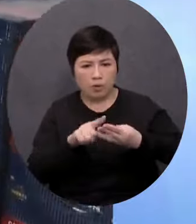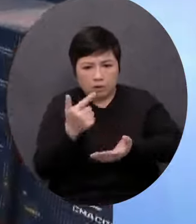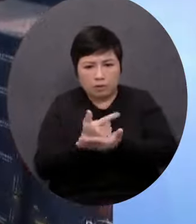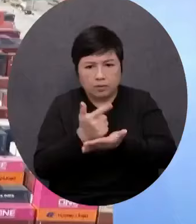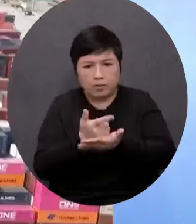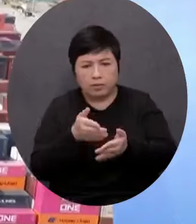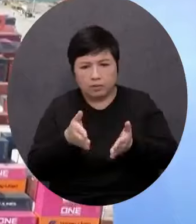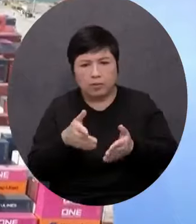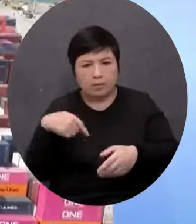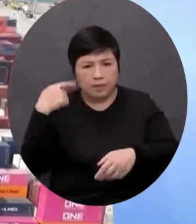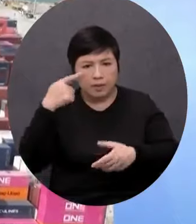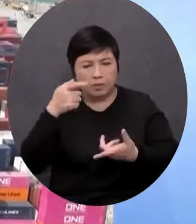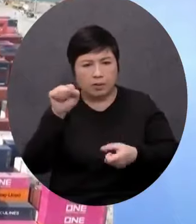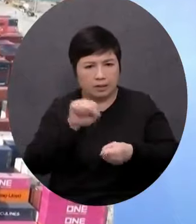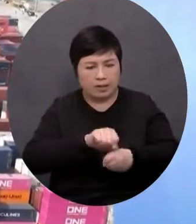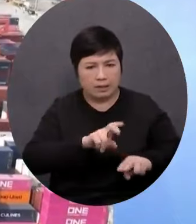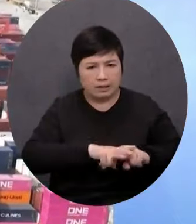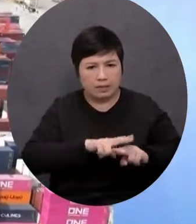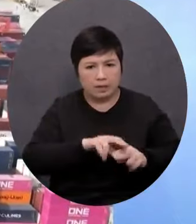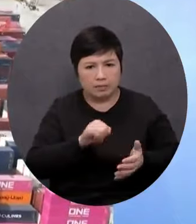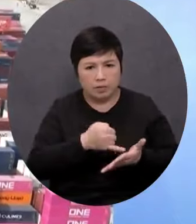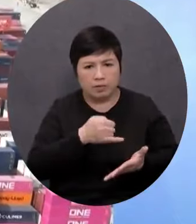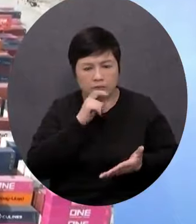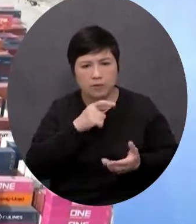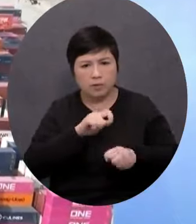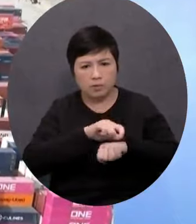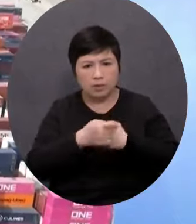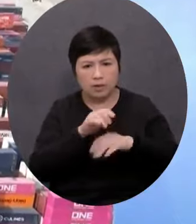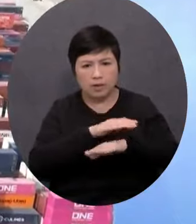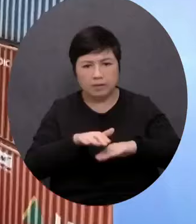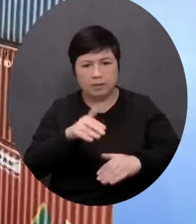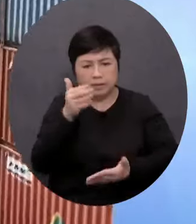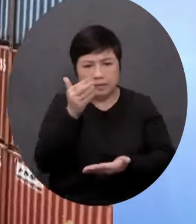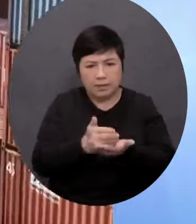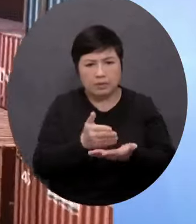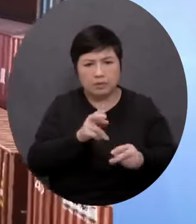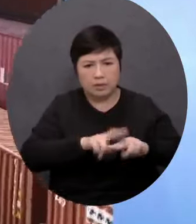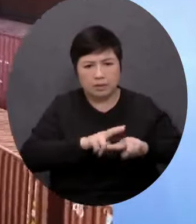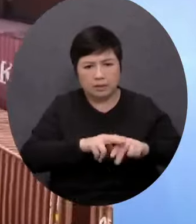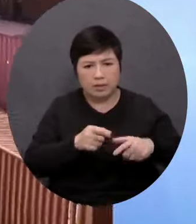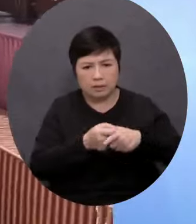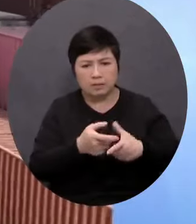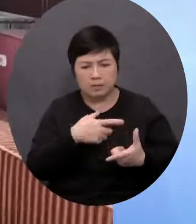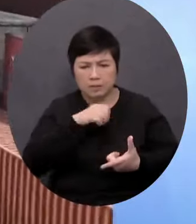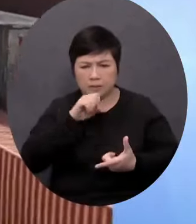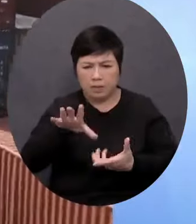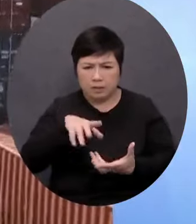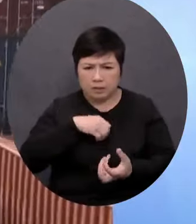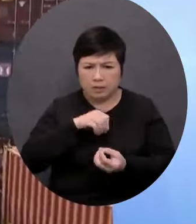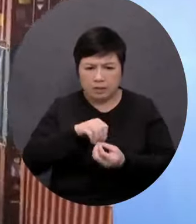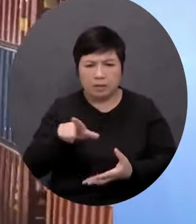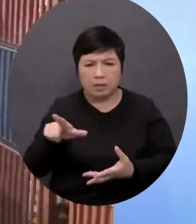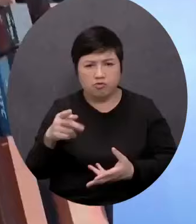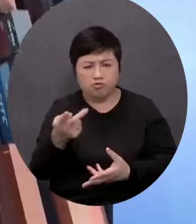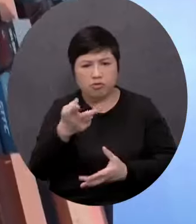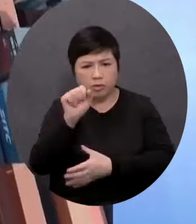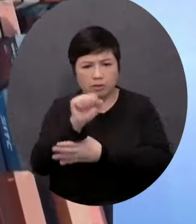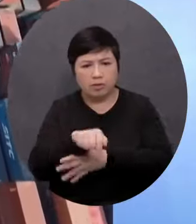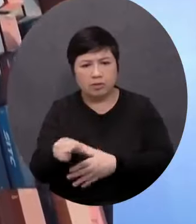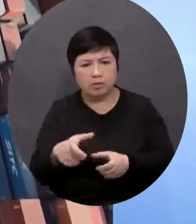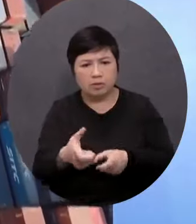加徵關稅、泛化國家安全、制裁中國企業等問題表達關切。雙方同意兩國商